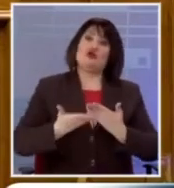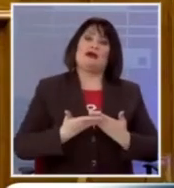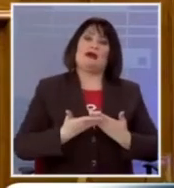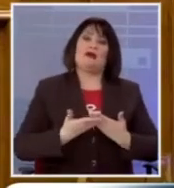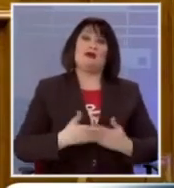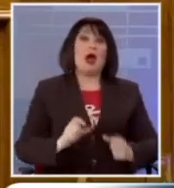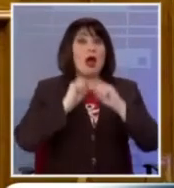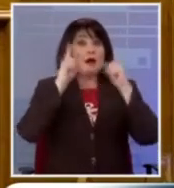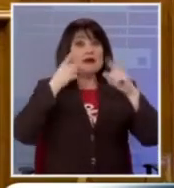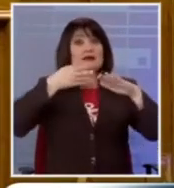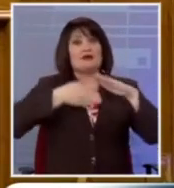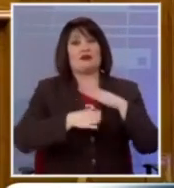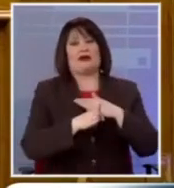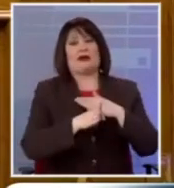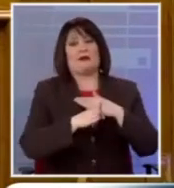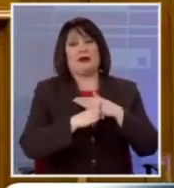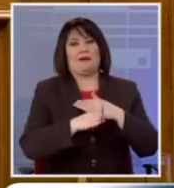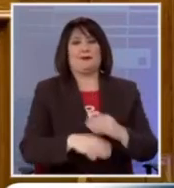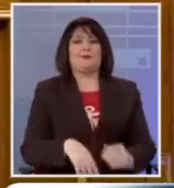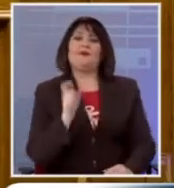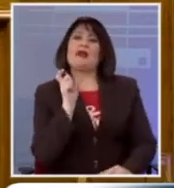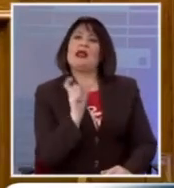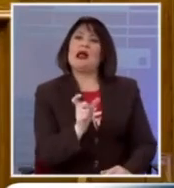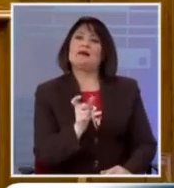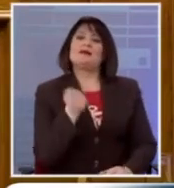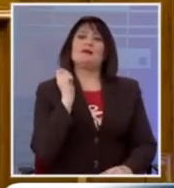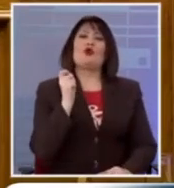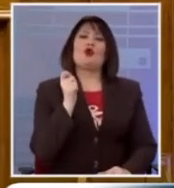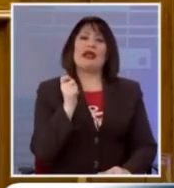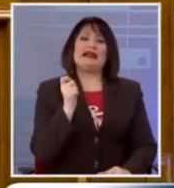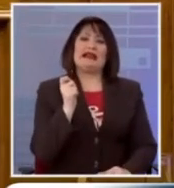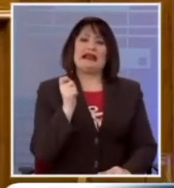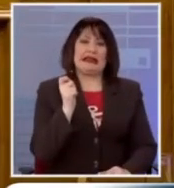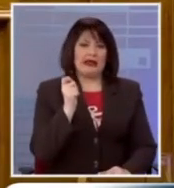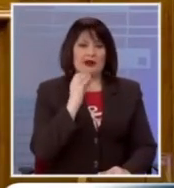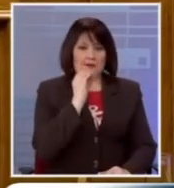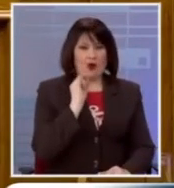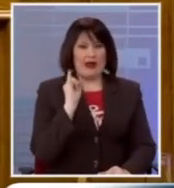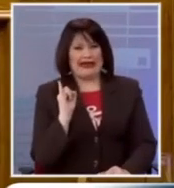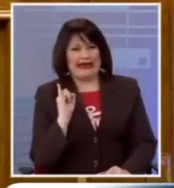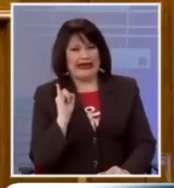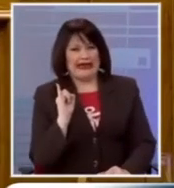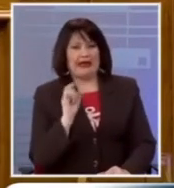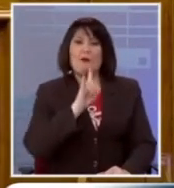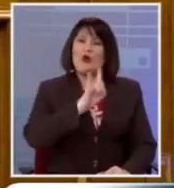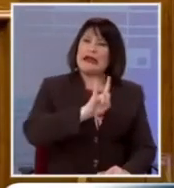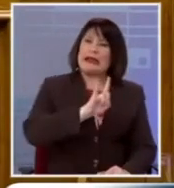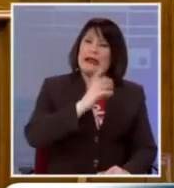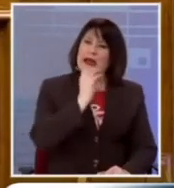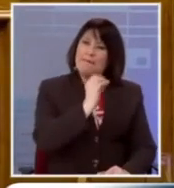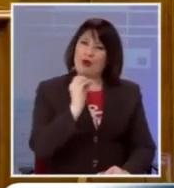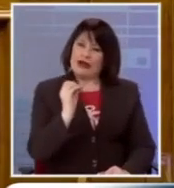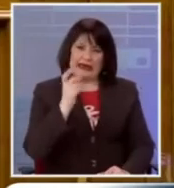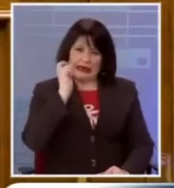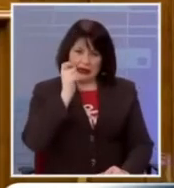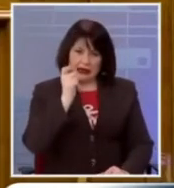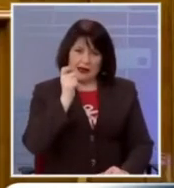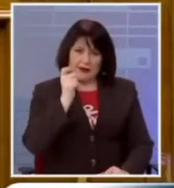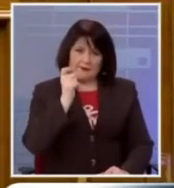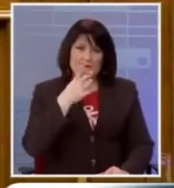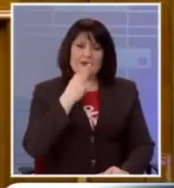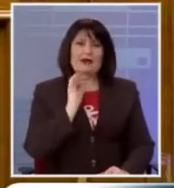κάτι πρωτόγνωρο. Η λέξη πολιτική με όμικρον γιώτα και πολιτική με ήττα αρχίζει να μην είναι συνώνυμες